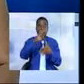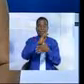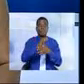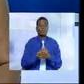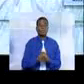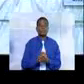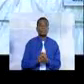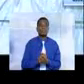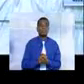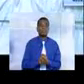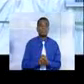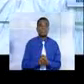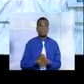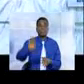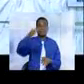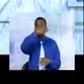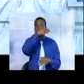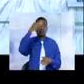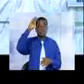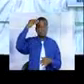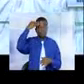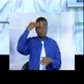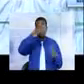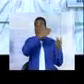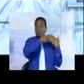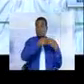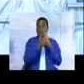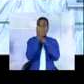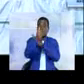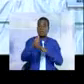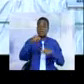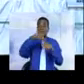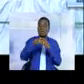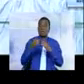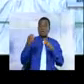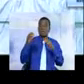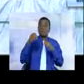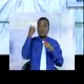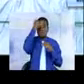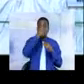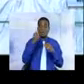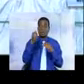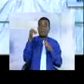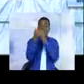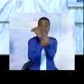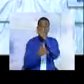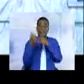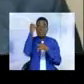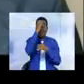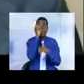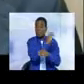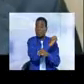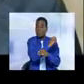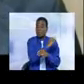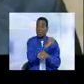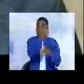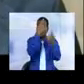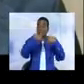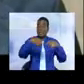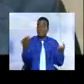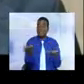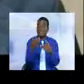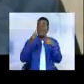Evéblé. Les ministres en charge de la qualité dans l'espace CEDEAO avaient pour préoccupation essentielle à Abidjan une meilleure